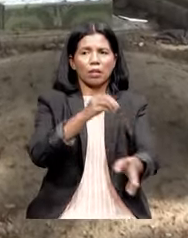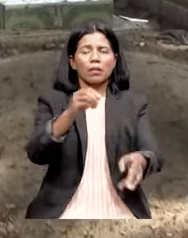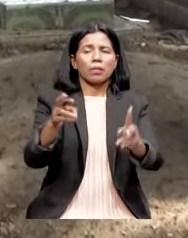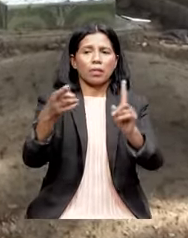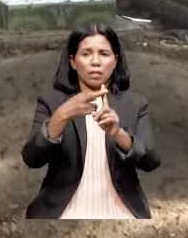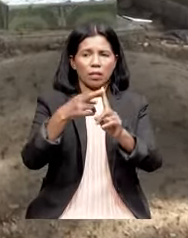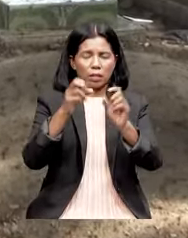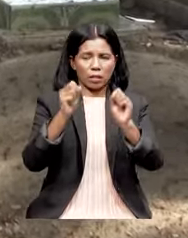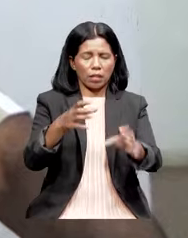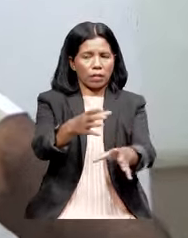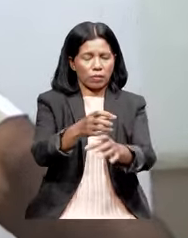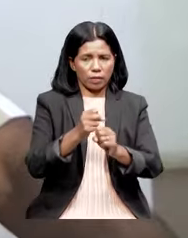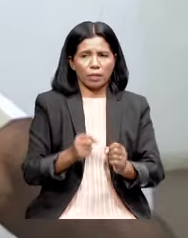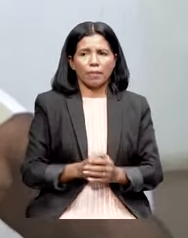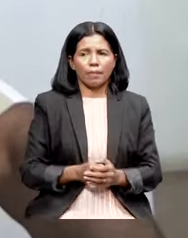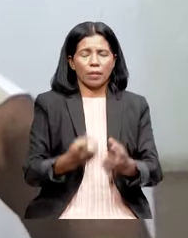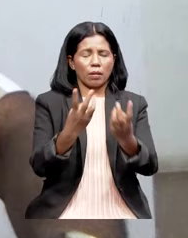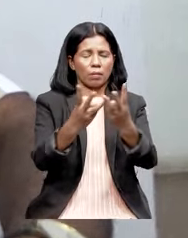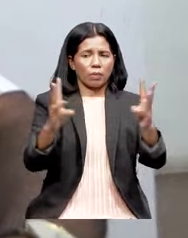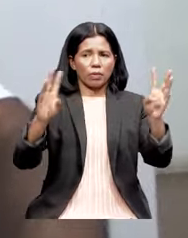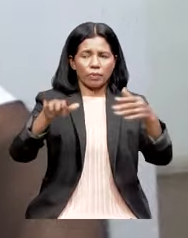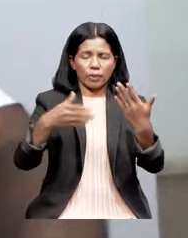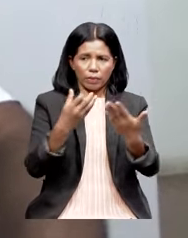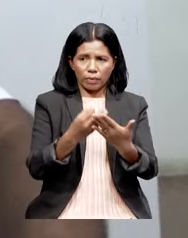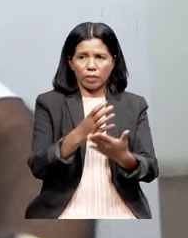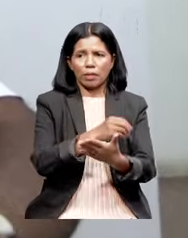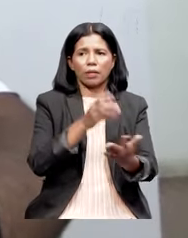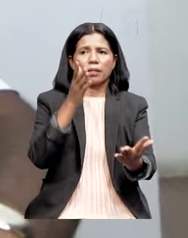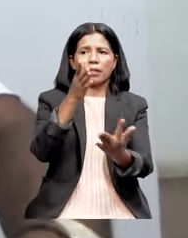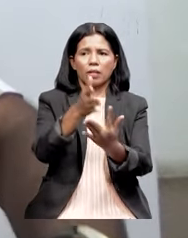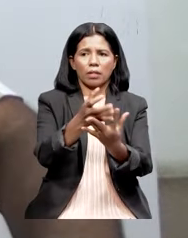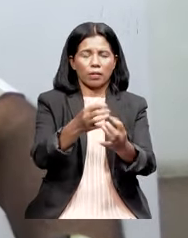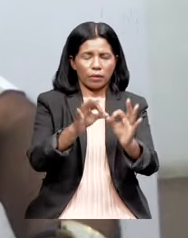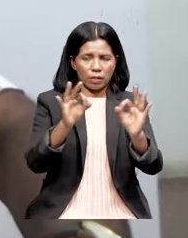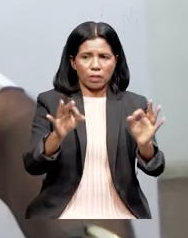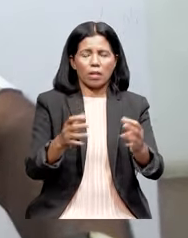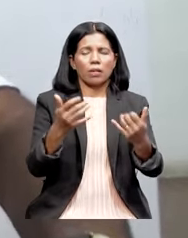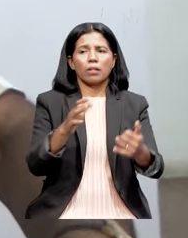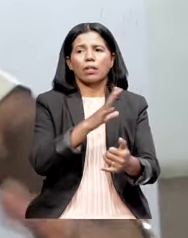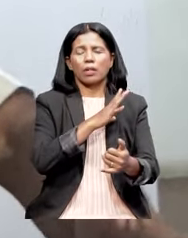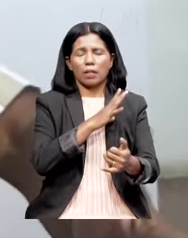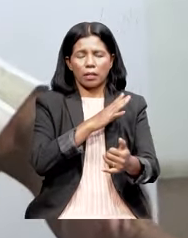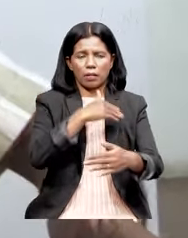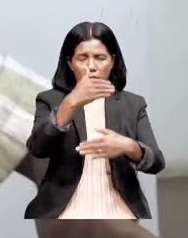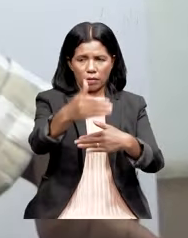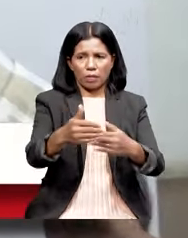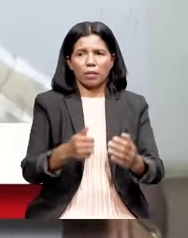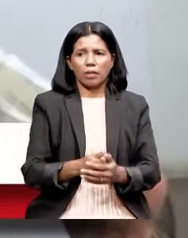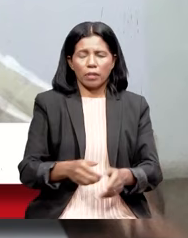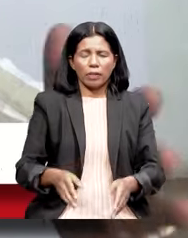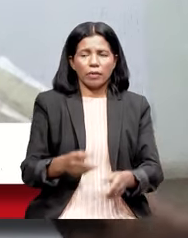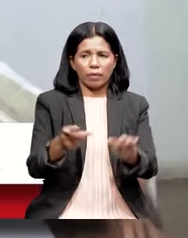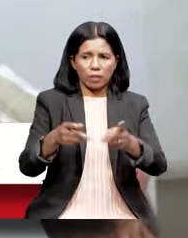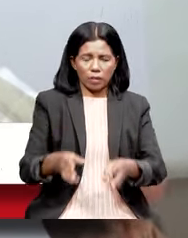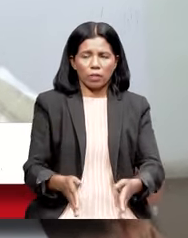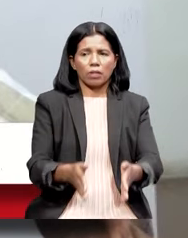Nerate tengki sobo. Uru seri ramatona atau fatin ba materi seri ramatona, agora hirit ba ini espaço tambah nih toh